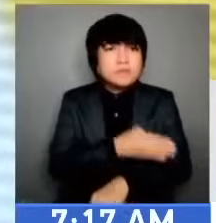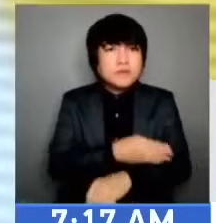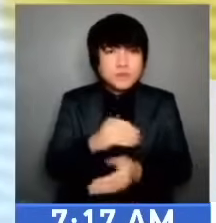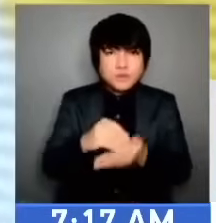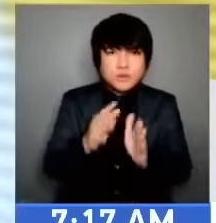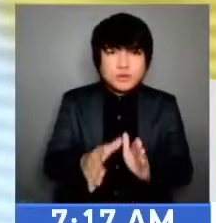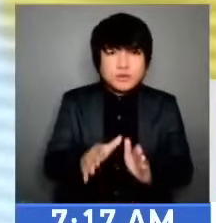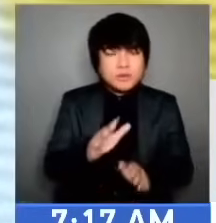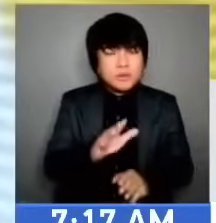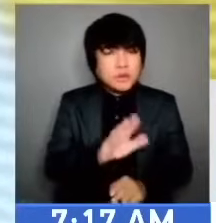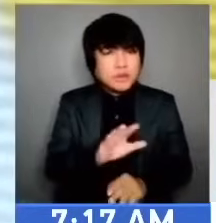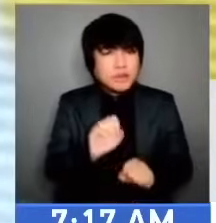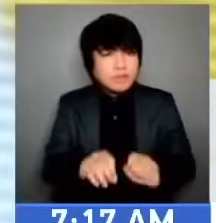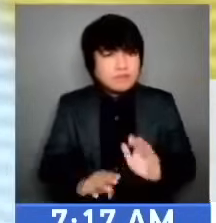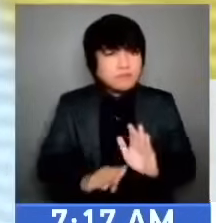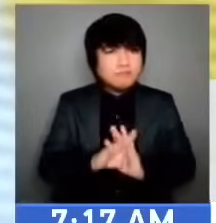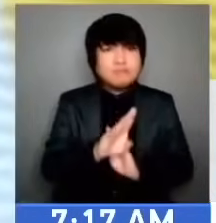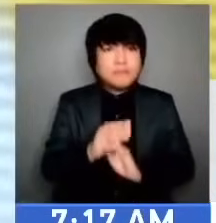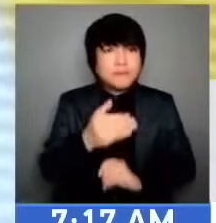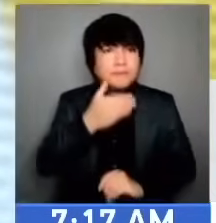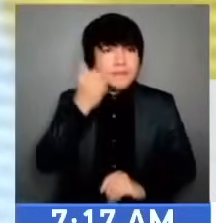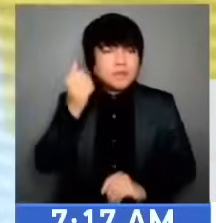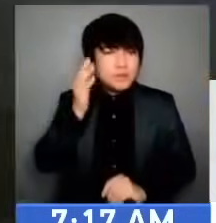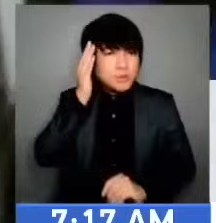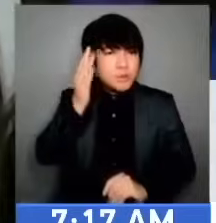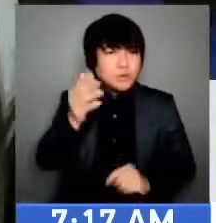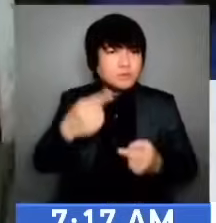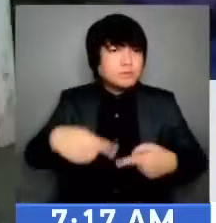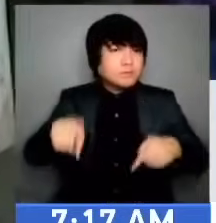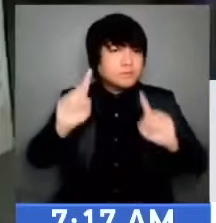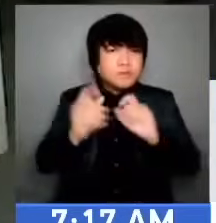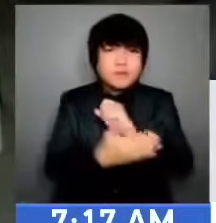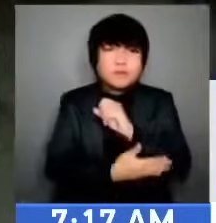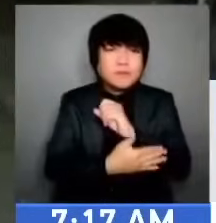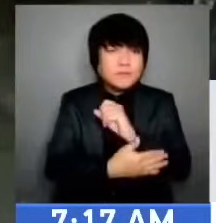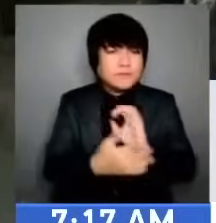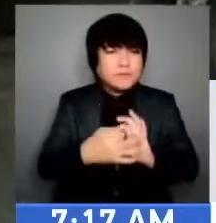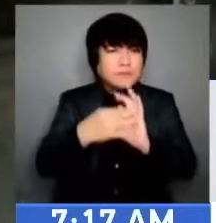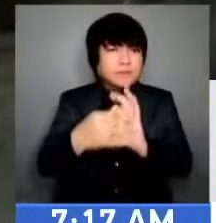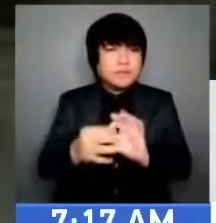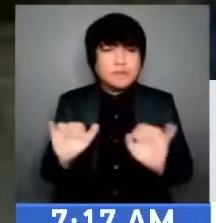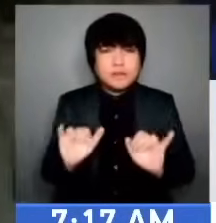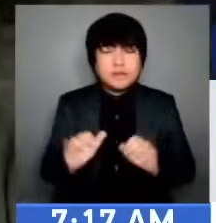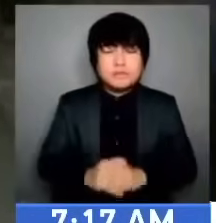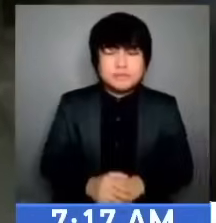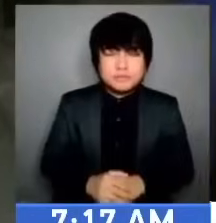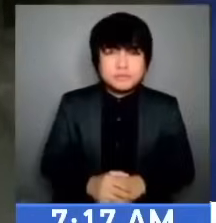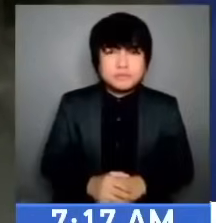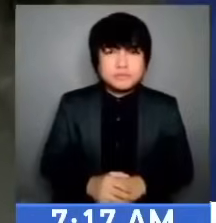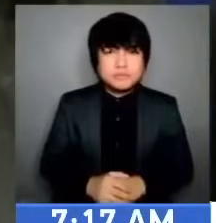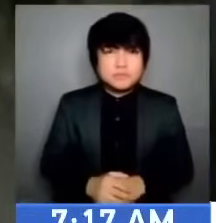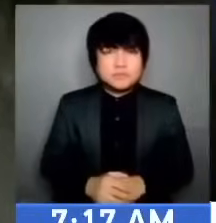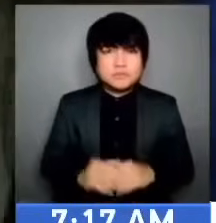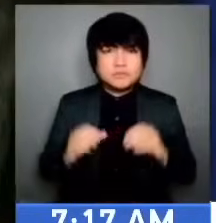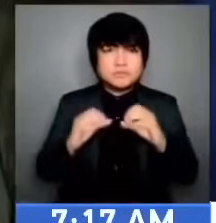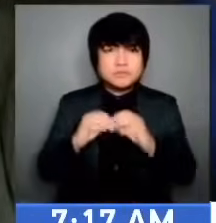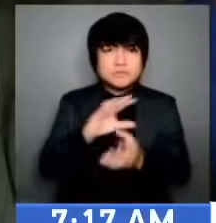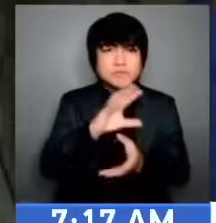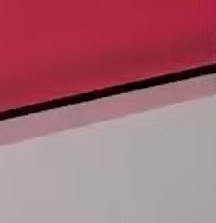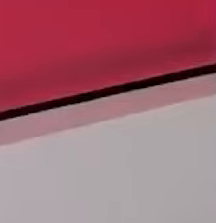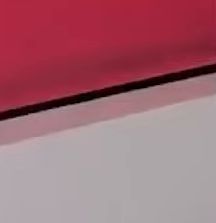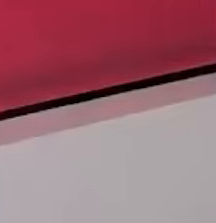can have for the future of our country. Itong unang balita, Jonathan Andal para sa GMA Integrated